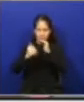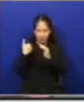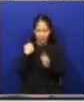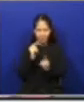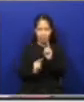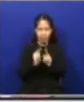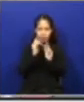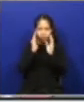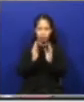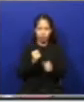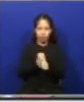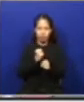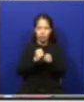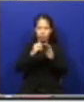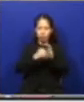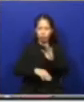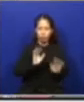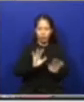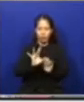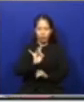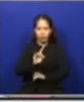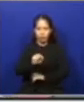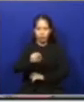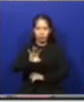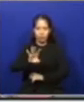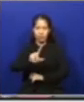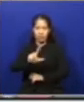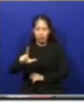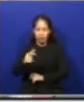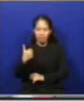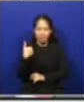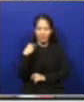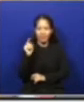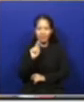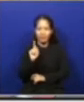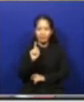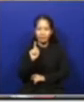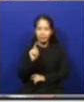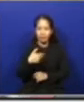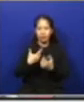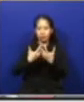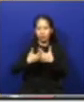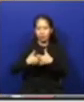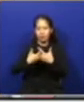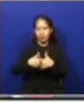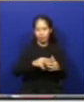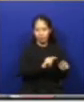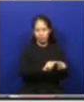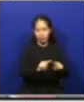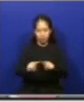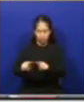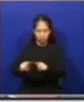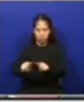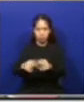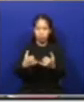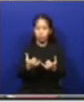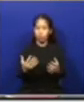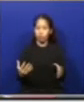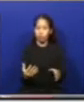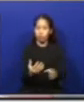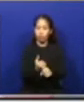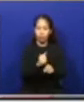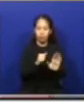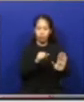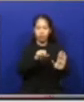ถึง 8.4 ล้านคนไม่ว่าจะมาจากภาคส่วน อุตสาหกรรมใดๆนะคะนี่ยังไม่รวมอีก